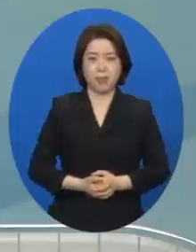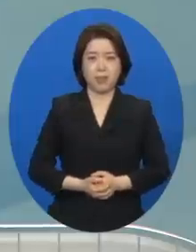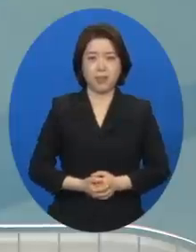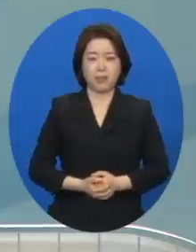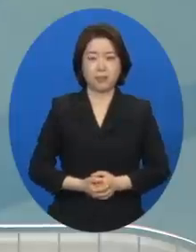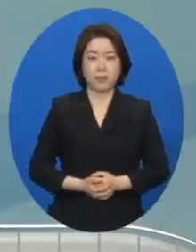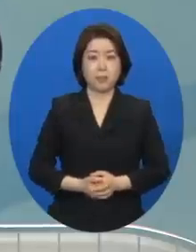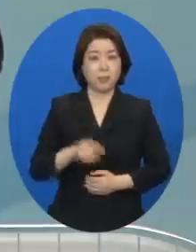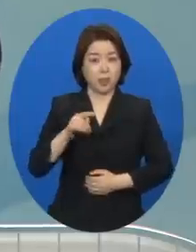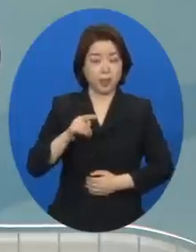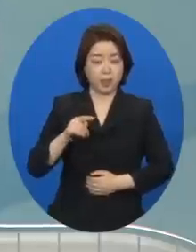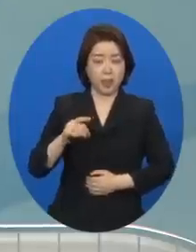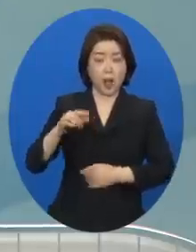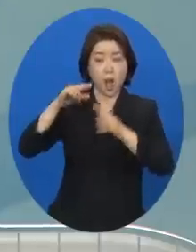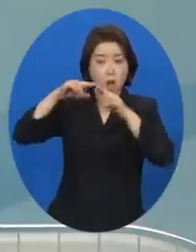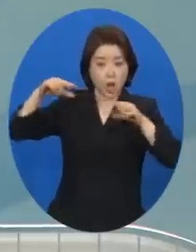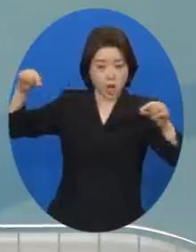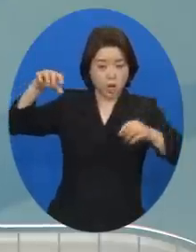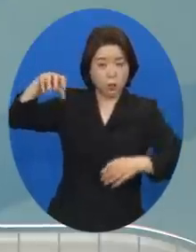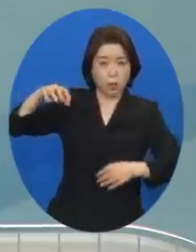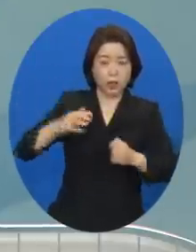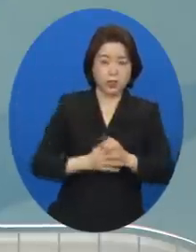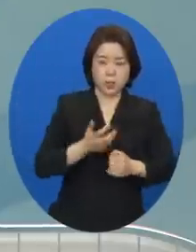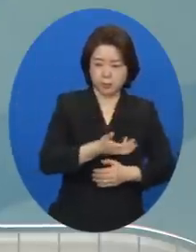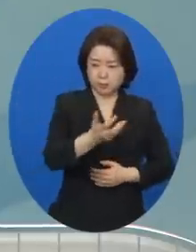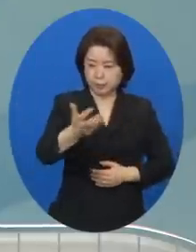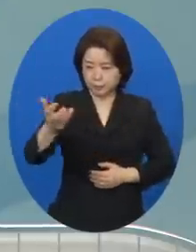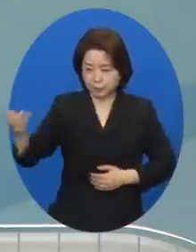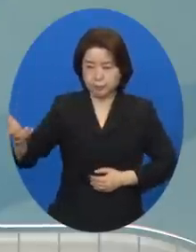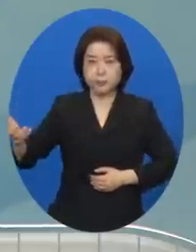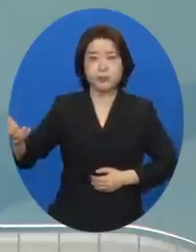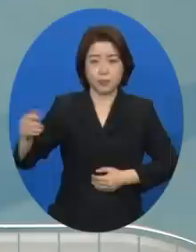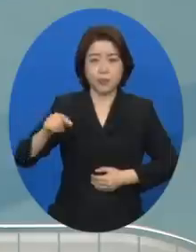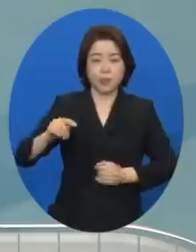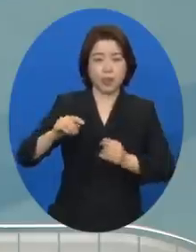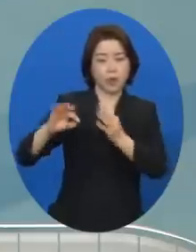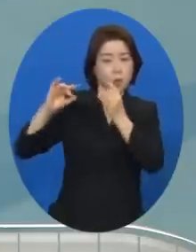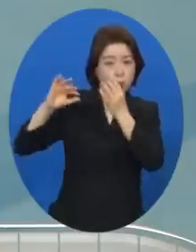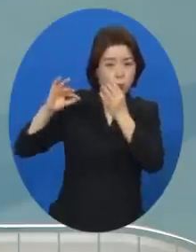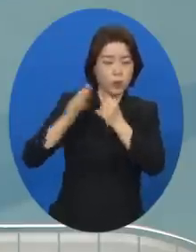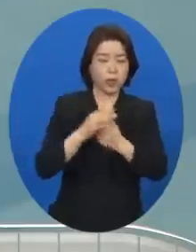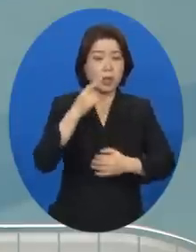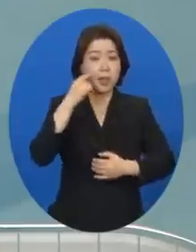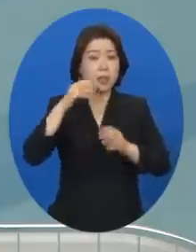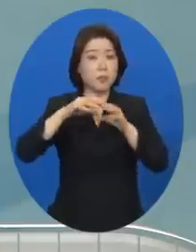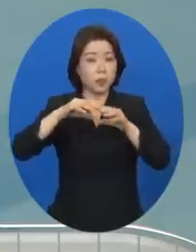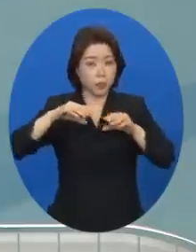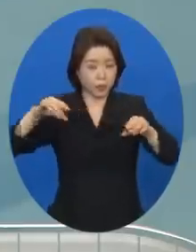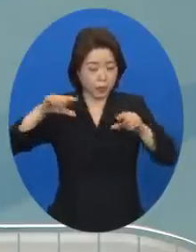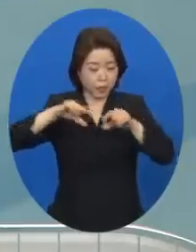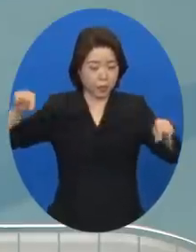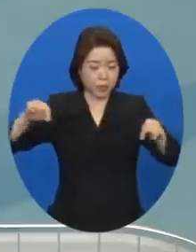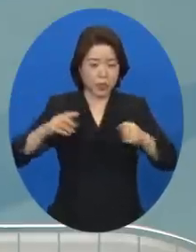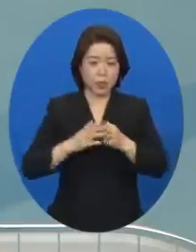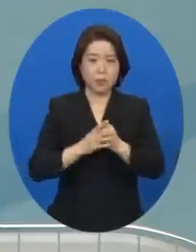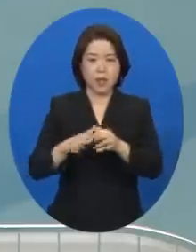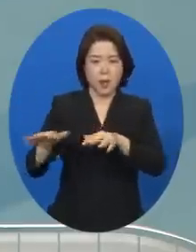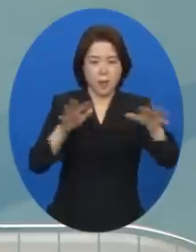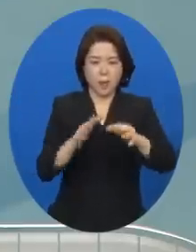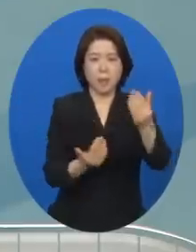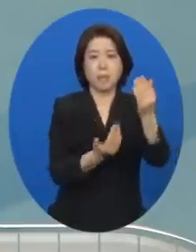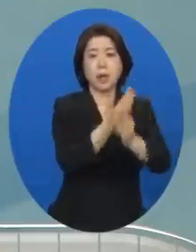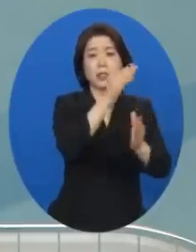그가 일본에서 일본 여류 도시를 돌면서 일본 사람들에게 재앙을 당했을 때 위로와